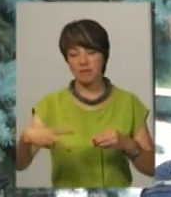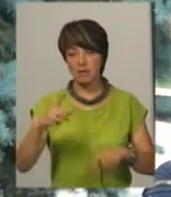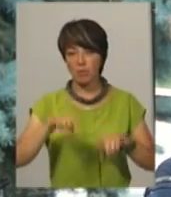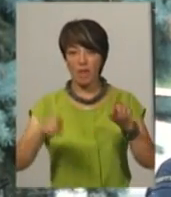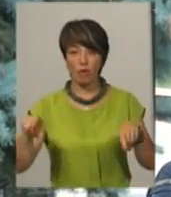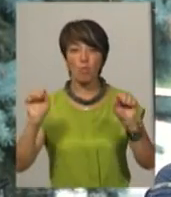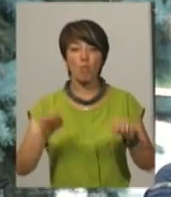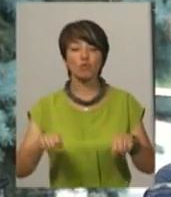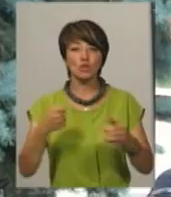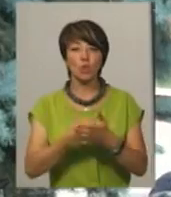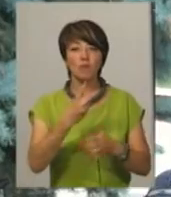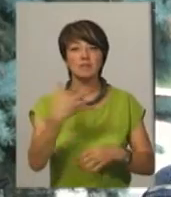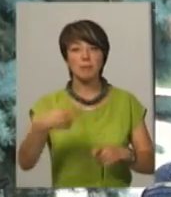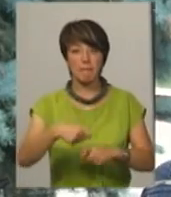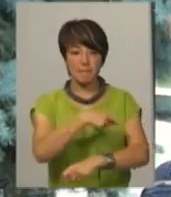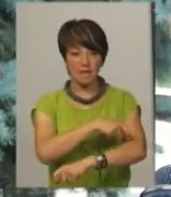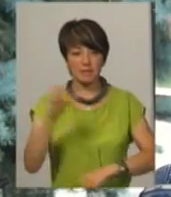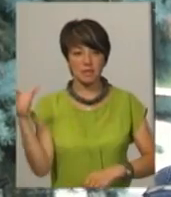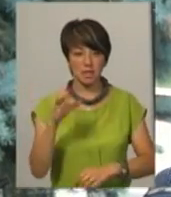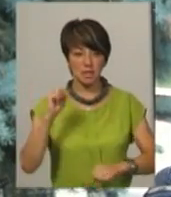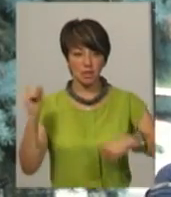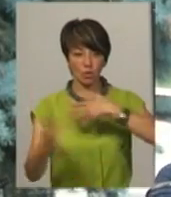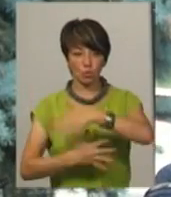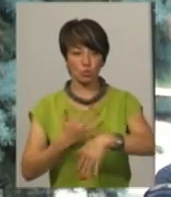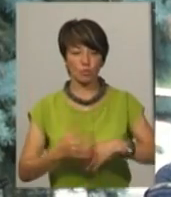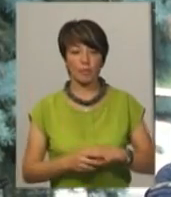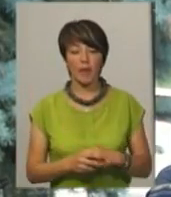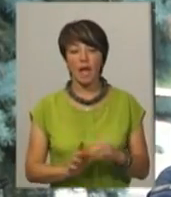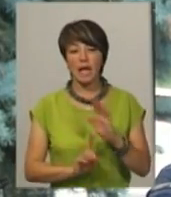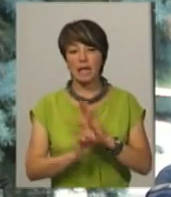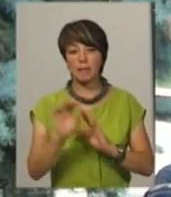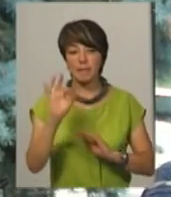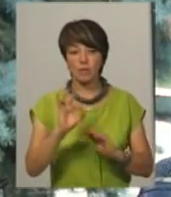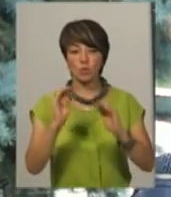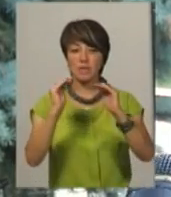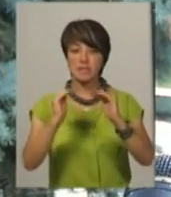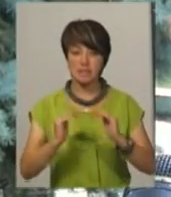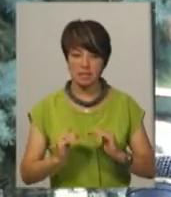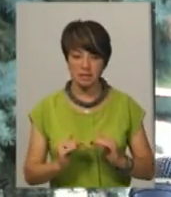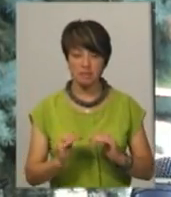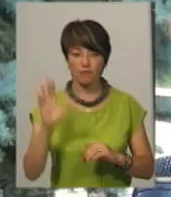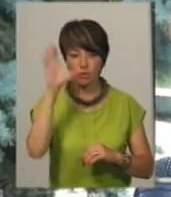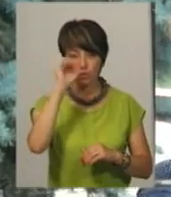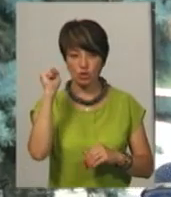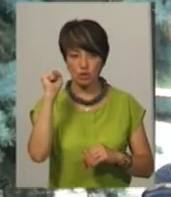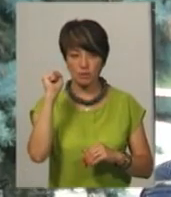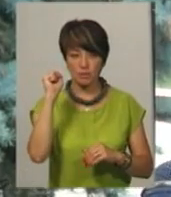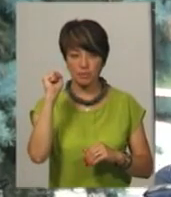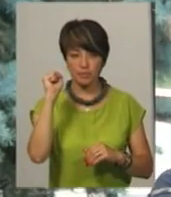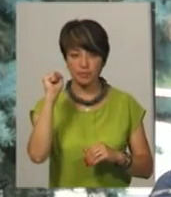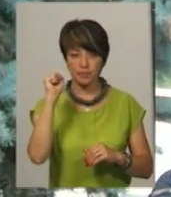подекуди можливі до 25 метрів за секунду. Температура повітря знизиться вночі до